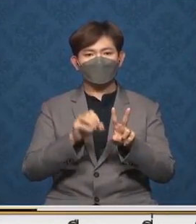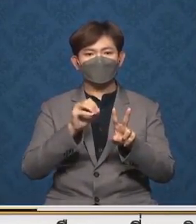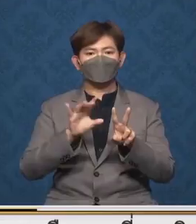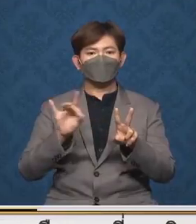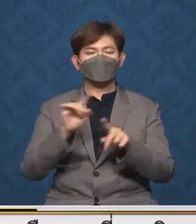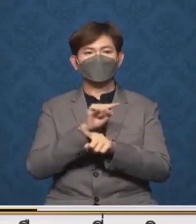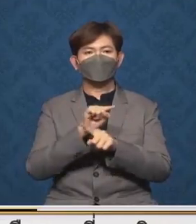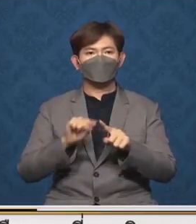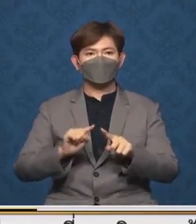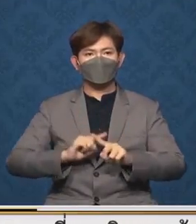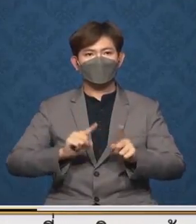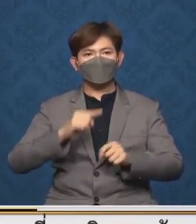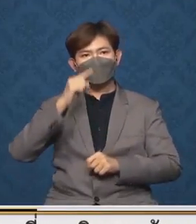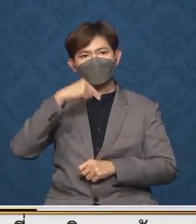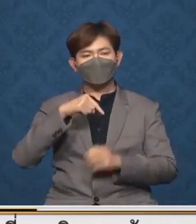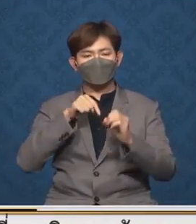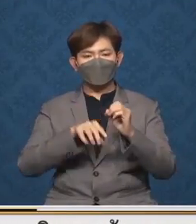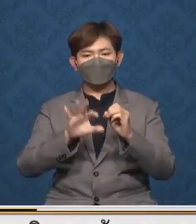2.08% ของไทย